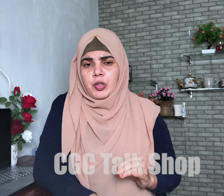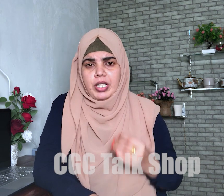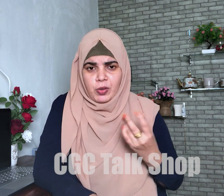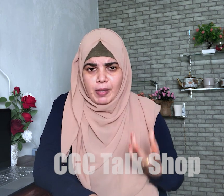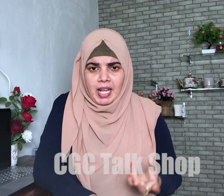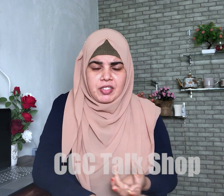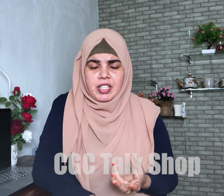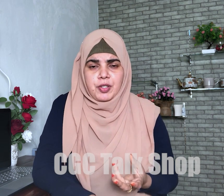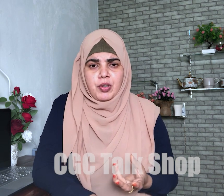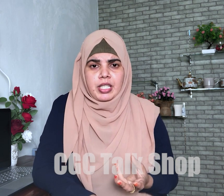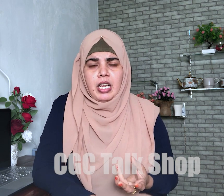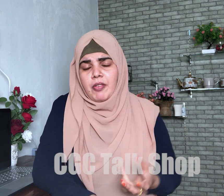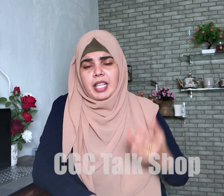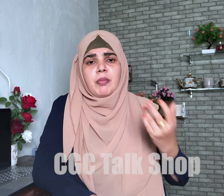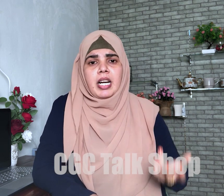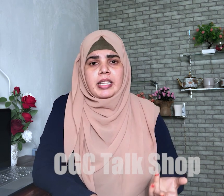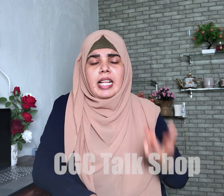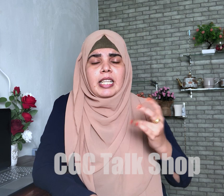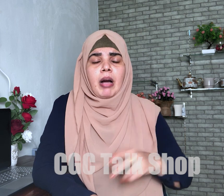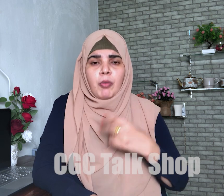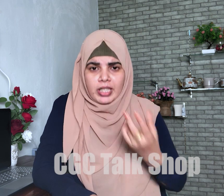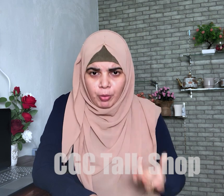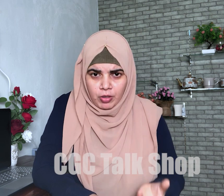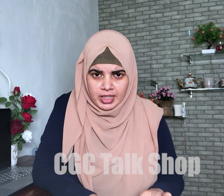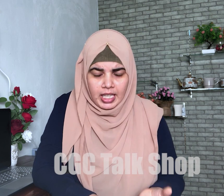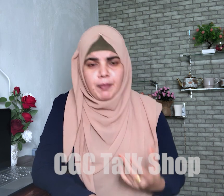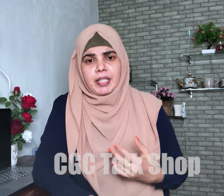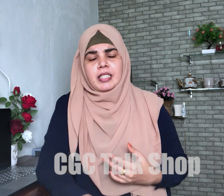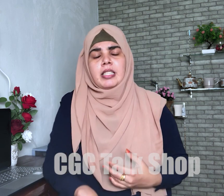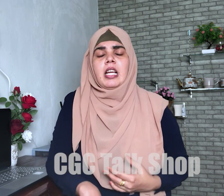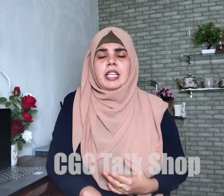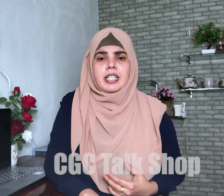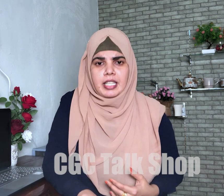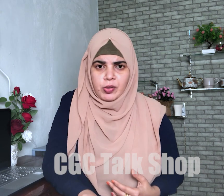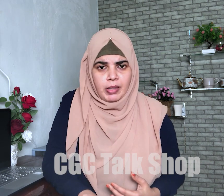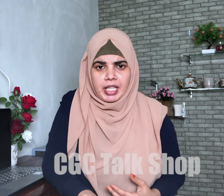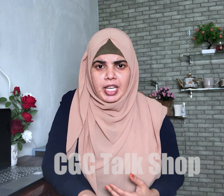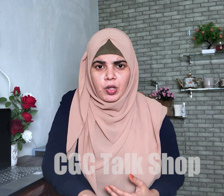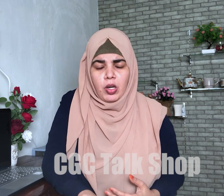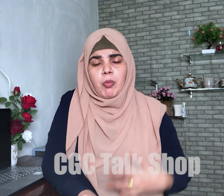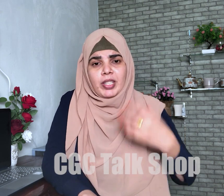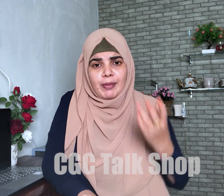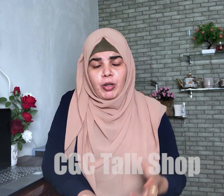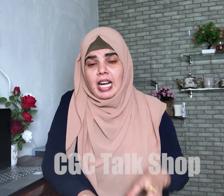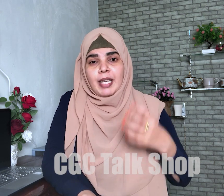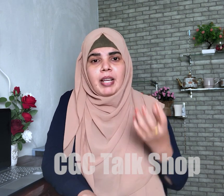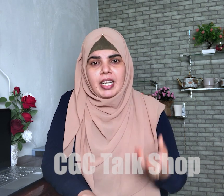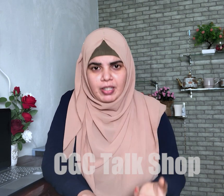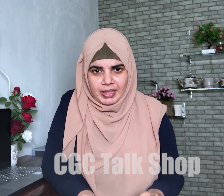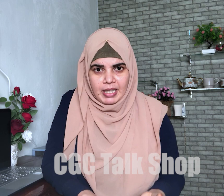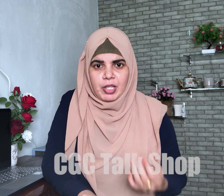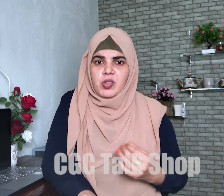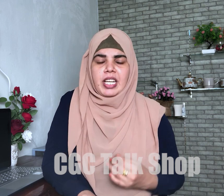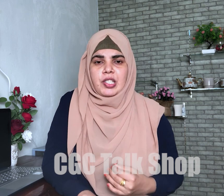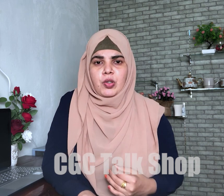கொண்டிருக்கிற விஷயம், நியூஸ்ல பாத்துட்டு இருக்கிற விஷயம் என்னன்னா, வடக்கு மாகாணத்துல அதிகமாக போதைப் பொருள் வந்து அகப்பட்டு இருக்கிற நியூஸை நம்ம கேட்கிறோம். போதைப் பொருளுக்கு